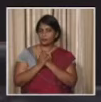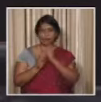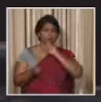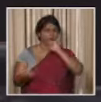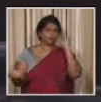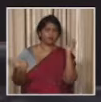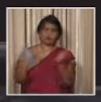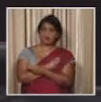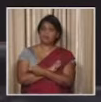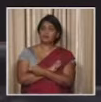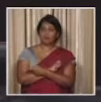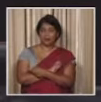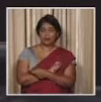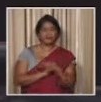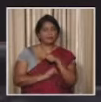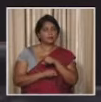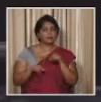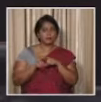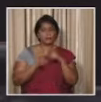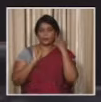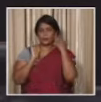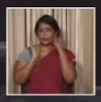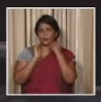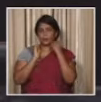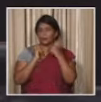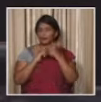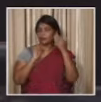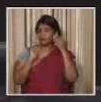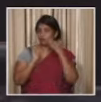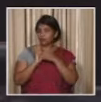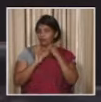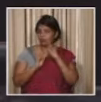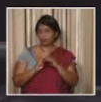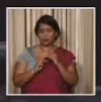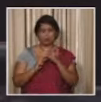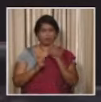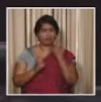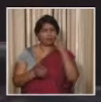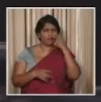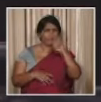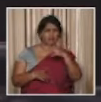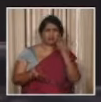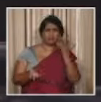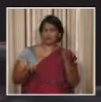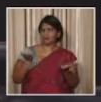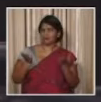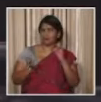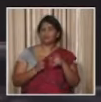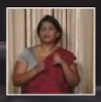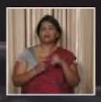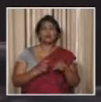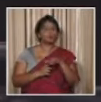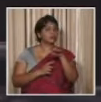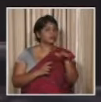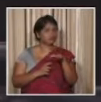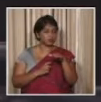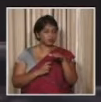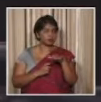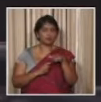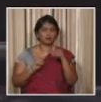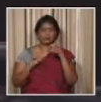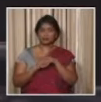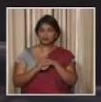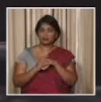උඩියටිකුරු වෙන විදියත්, ඒවා පිළිබඳ ඇති වෙන අවිනිශ්චිතභාවය තුළ සමාජය තුළ